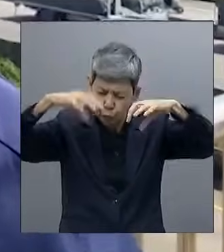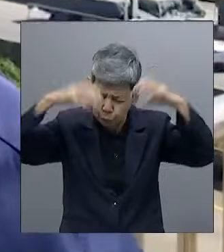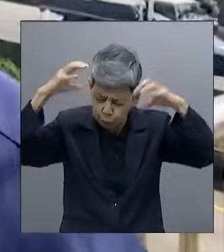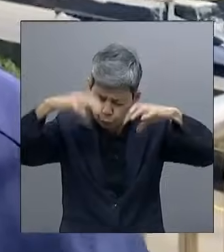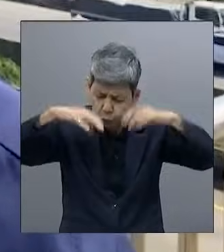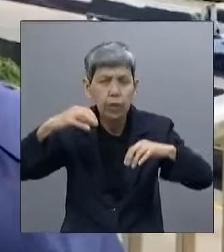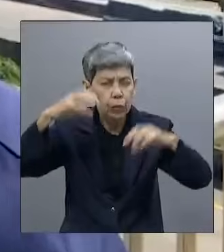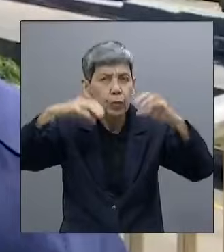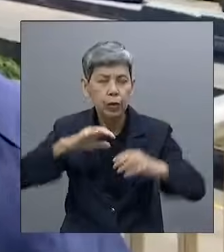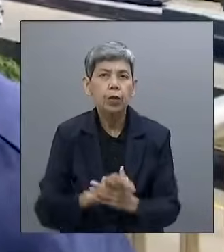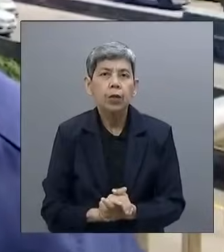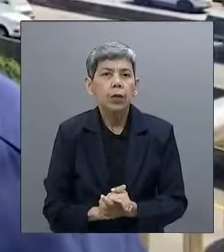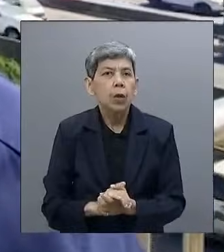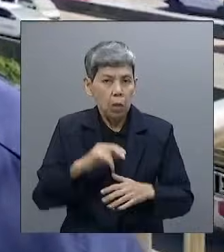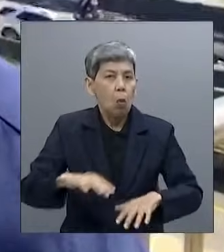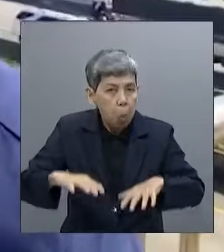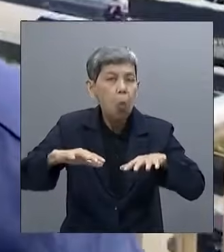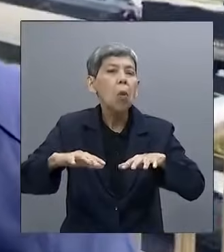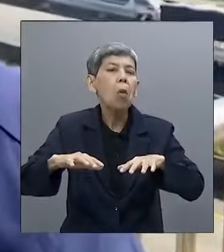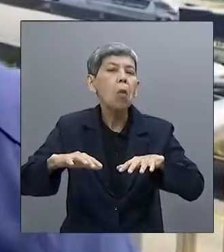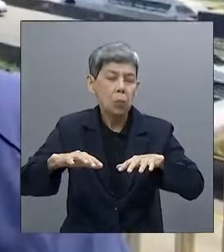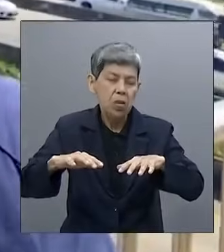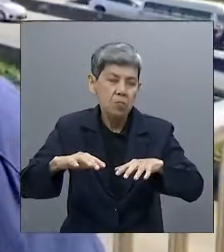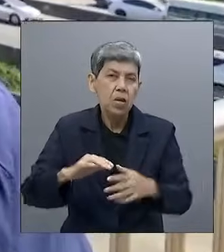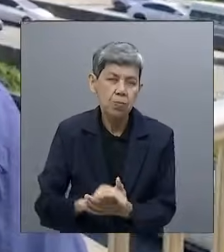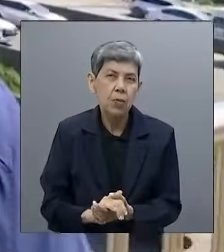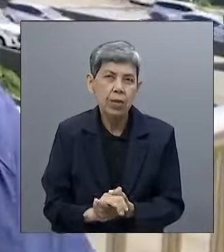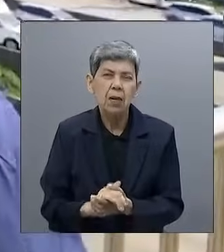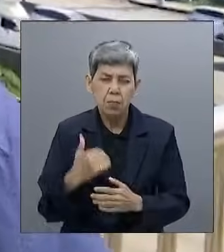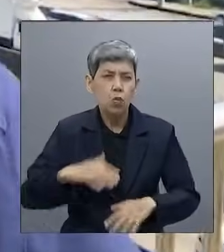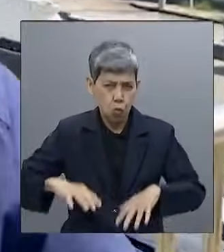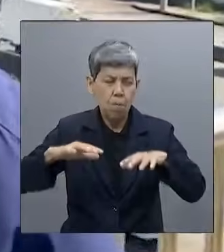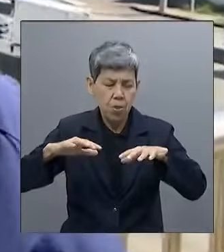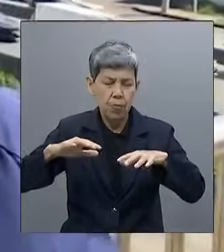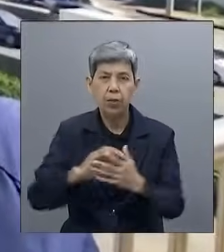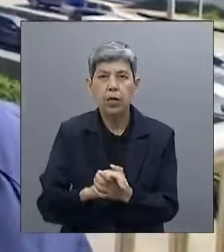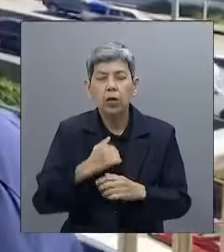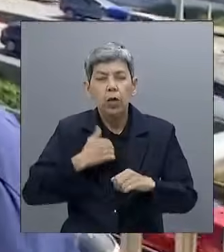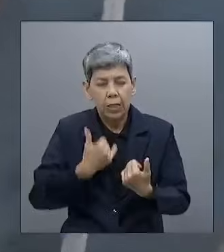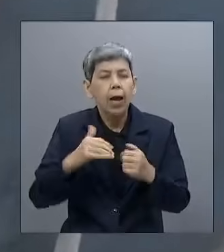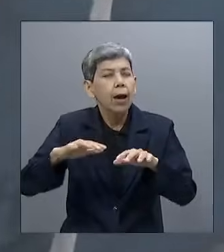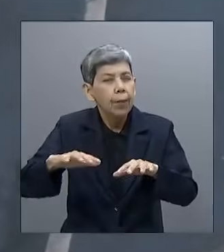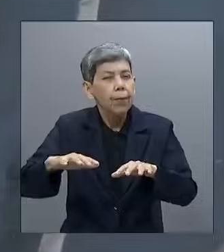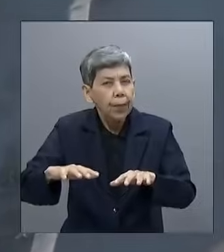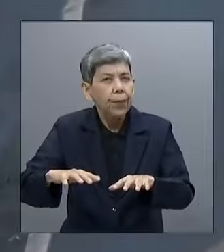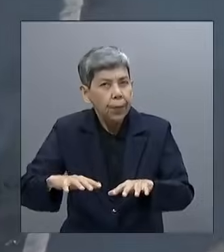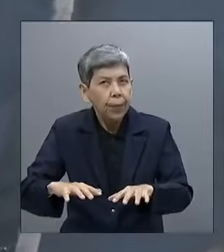ต่ตกไม่หนักมาก ครับเริ่มท่วมแล้ว ใช่ครับยังไม่ยุบเลยครับก็ลดลงเรื่อยๆครับ